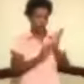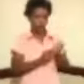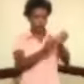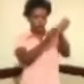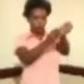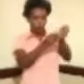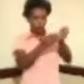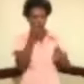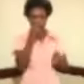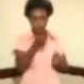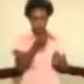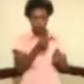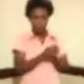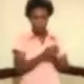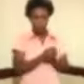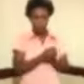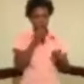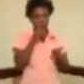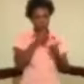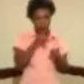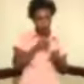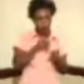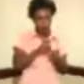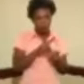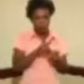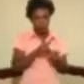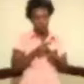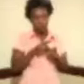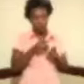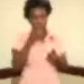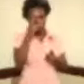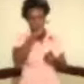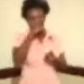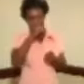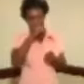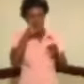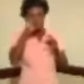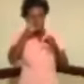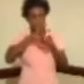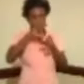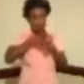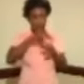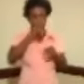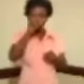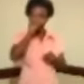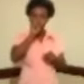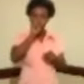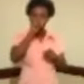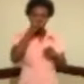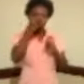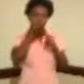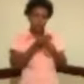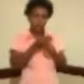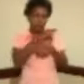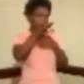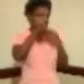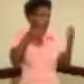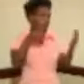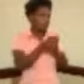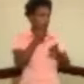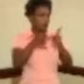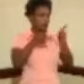que c'est devoir nous, c'est intérêt nous. Pour aller voter le 20 mars. C'est la première préoccupation